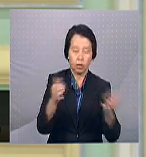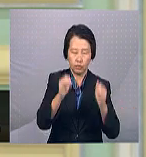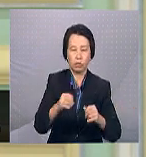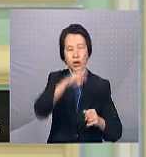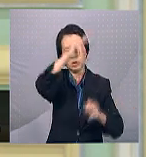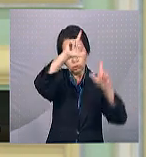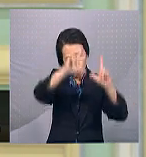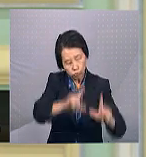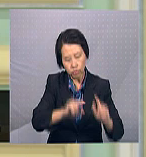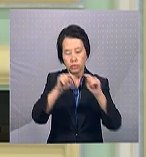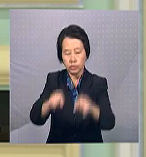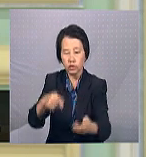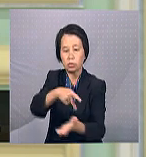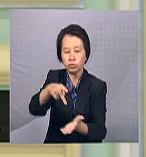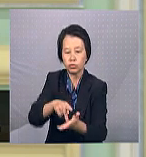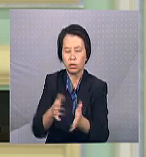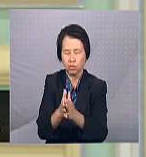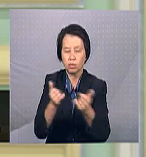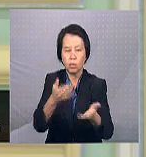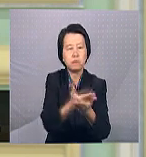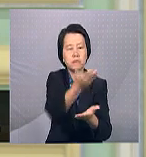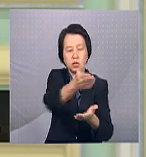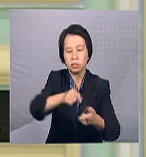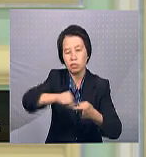petugas yang di pusat-pusat tersebut untuk bantu mereka.